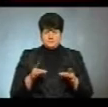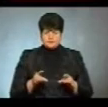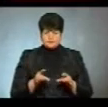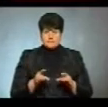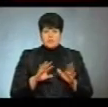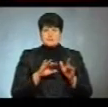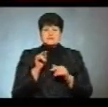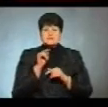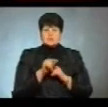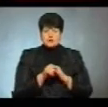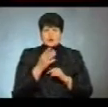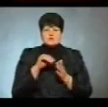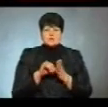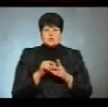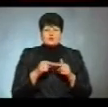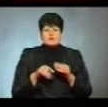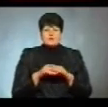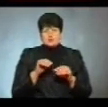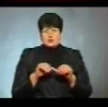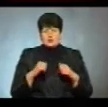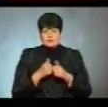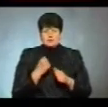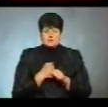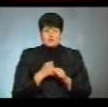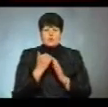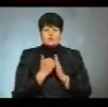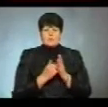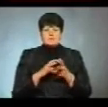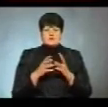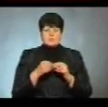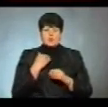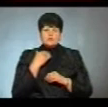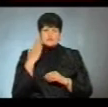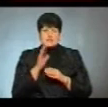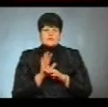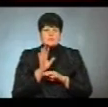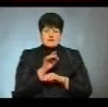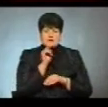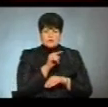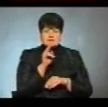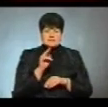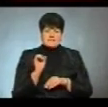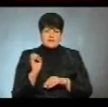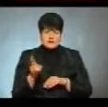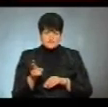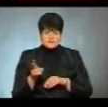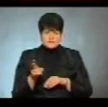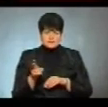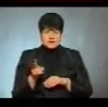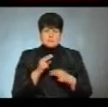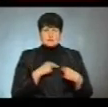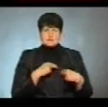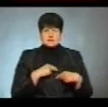як члени окружної виборчої комісії сформують протокол про підсумки голосування і відправлять його до ЦВК,